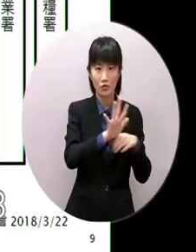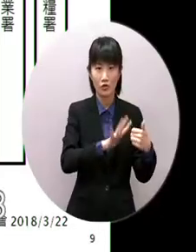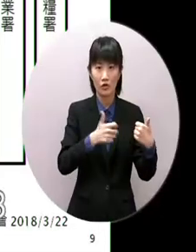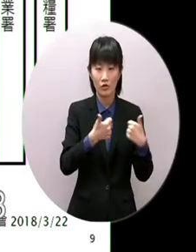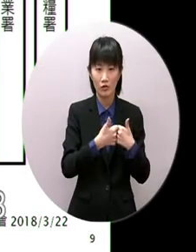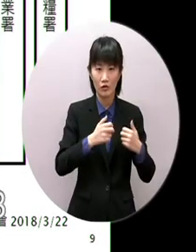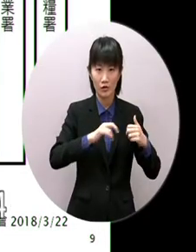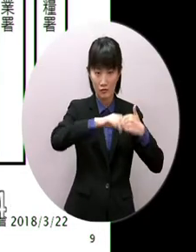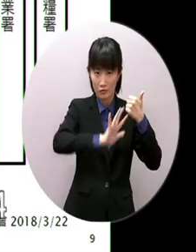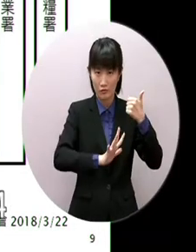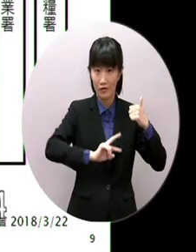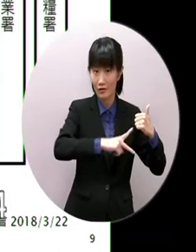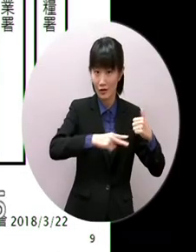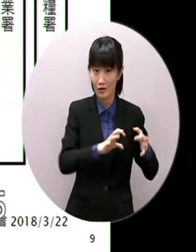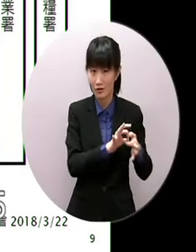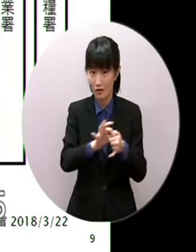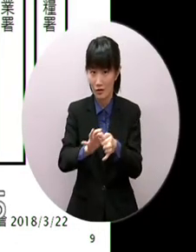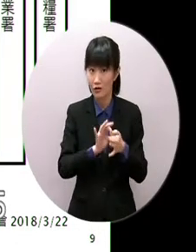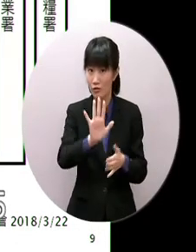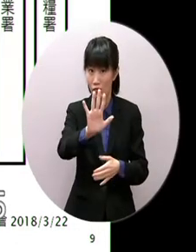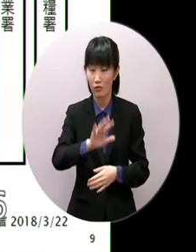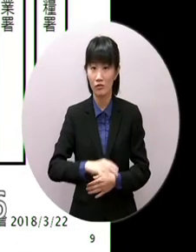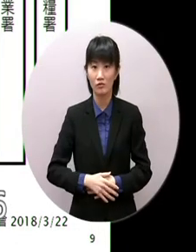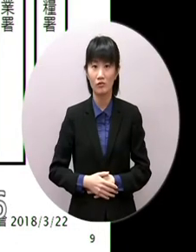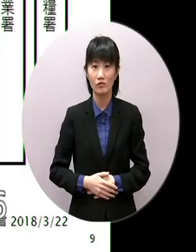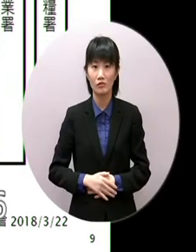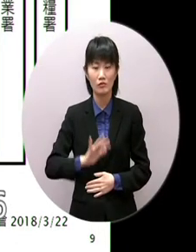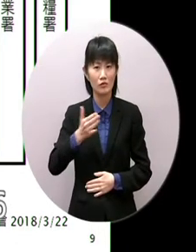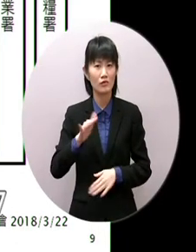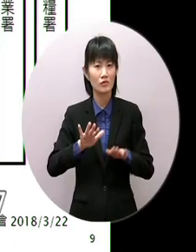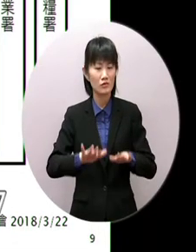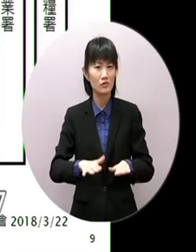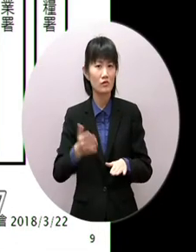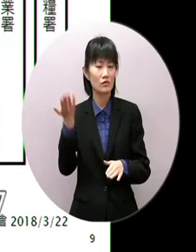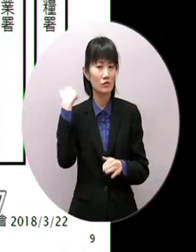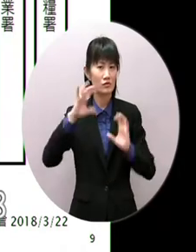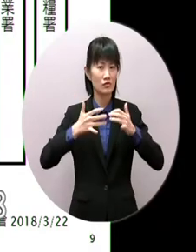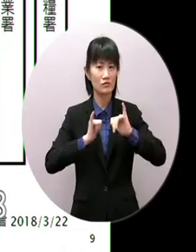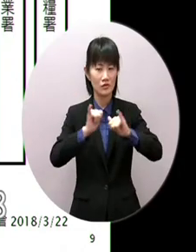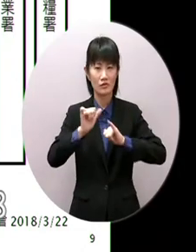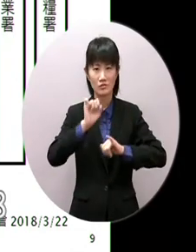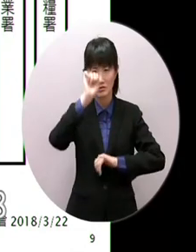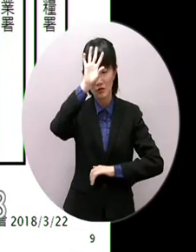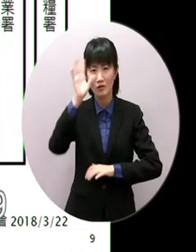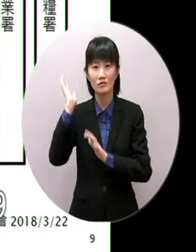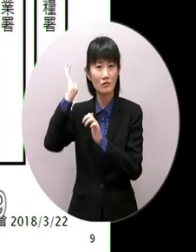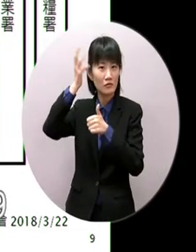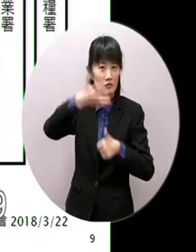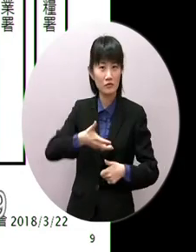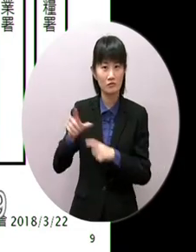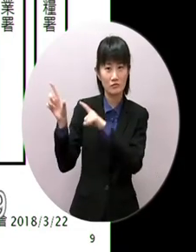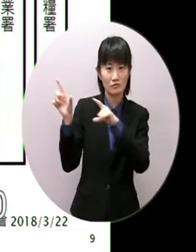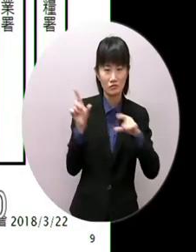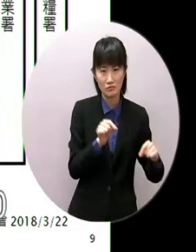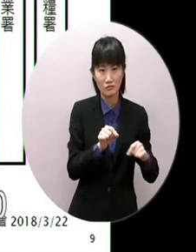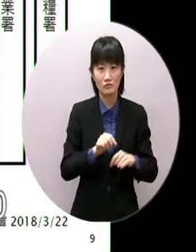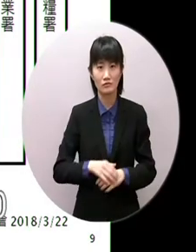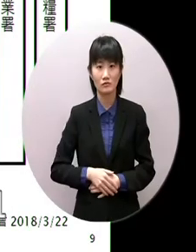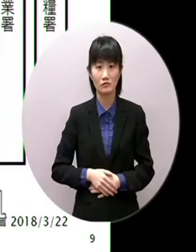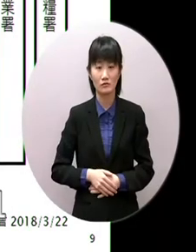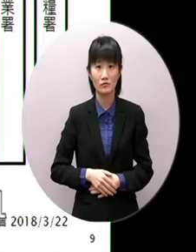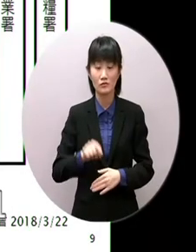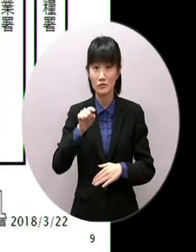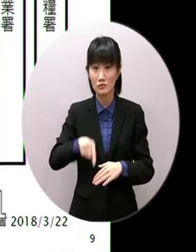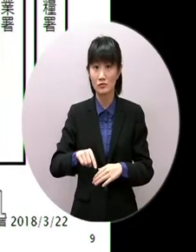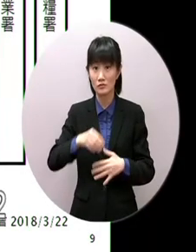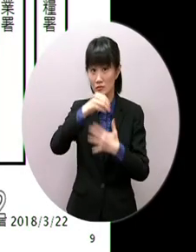组，我觉得我们现在几乎是延续过去国民党时代所交付的架构，而这个架构